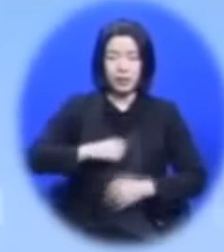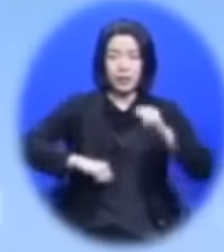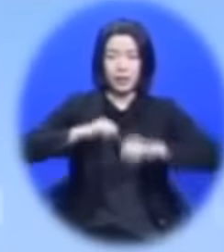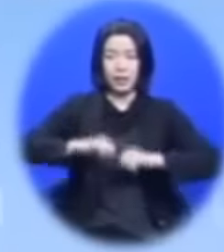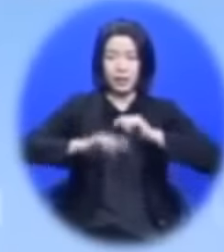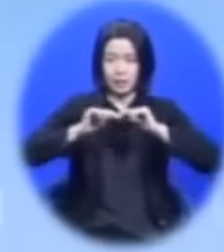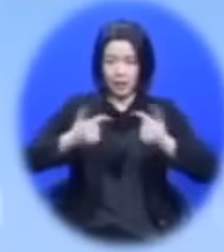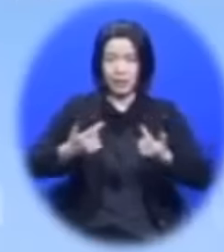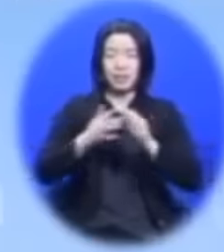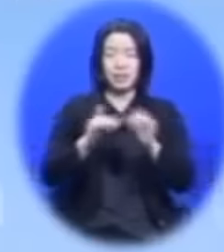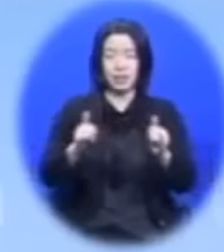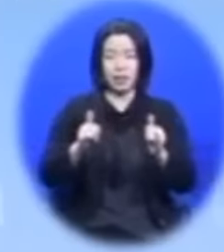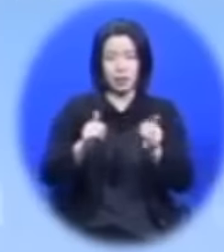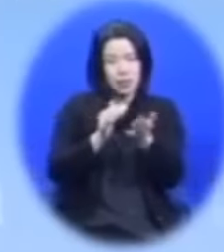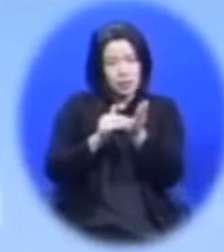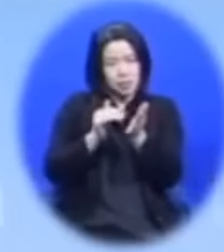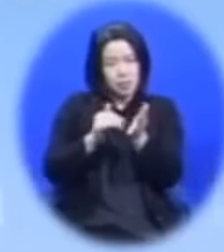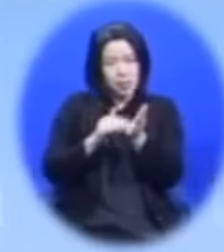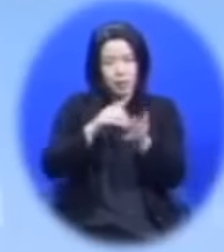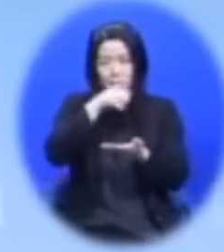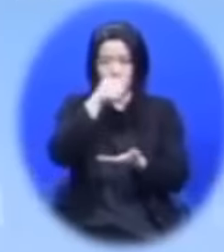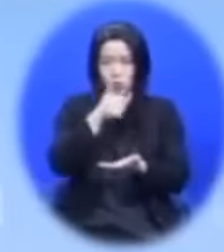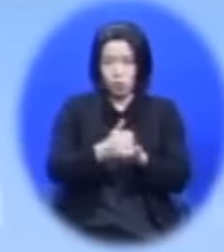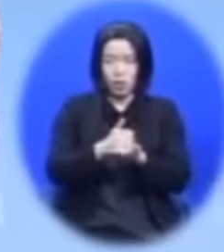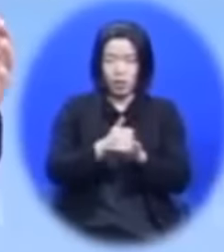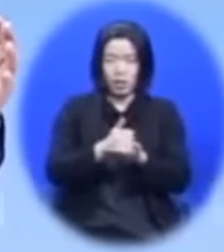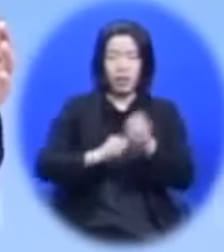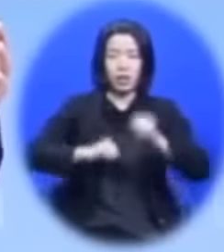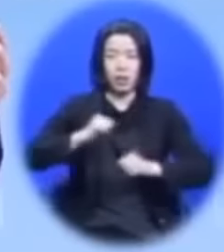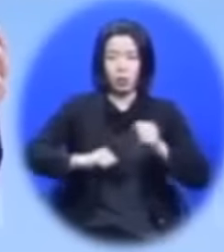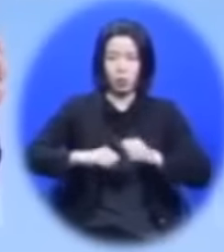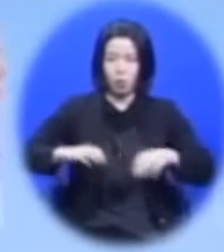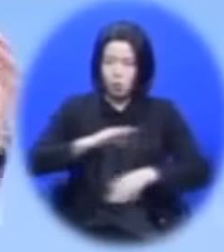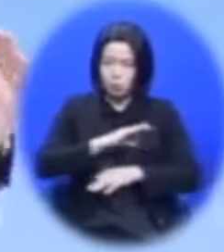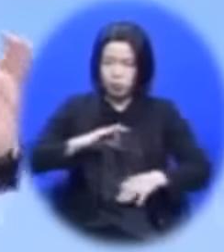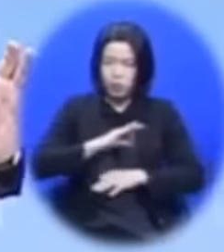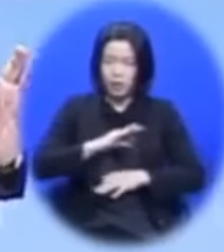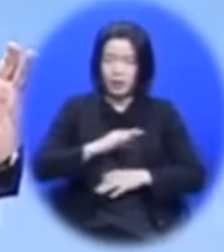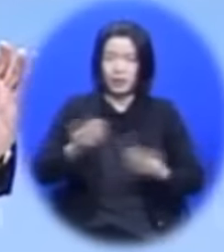사람과 은밀하게 죄를 짓고 부정한 일을 행하고